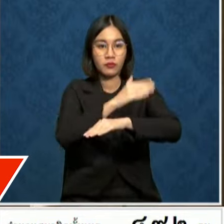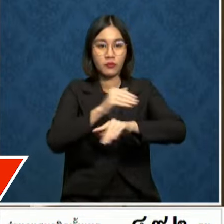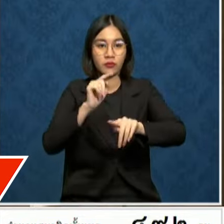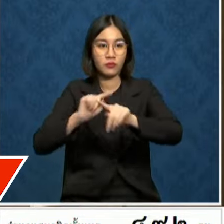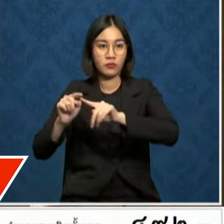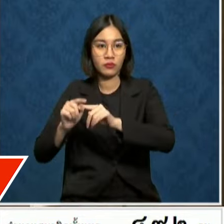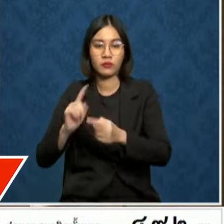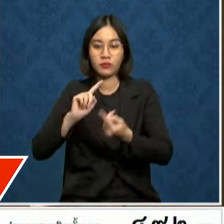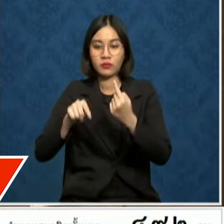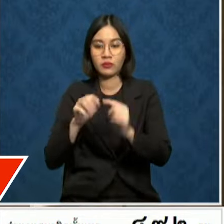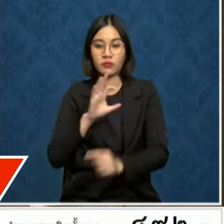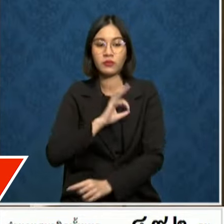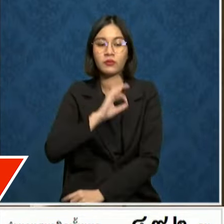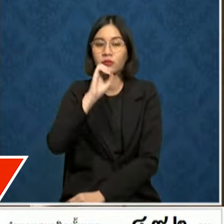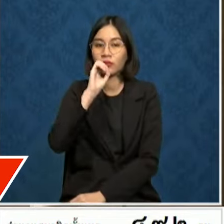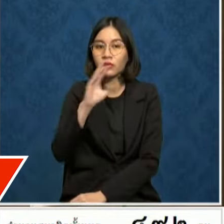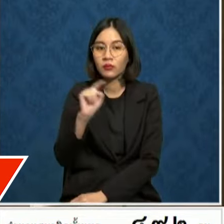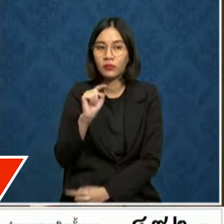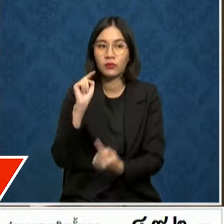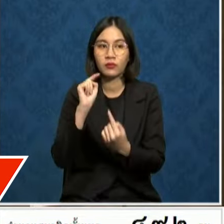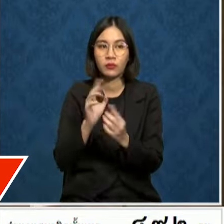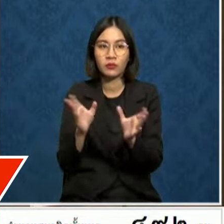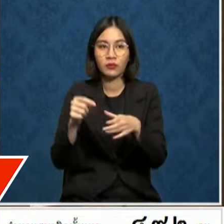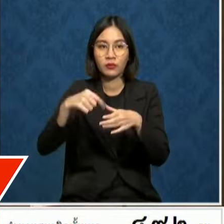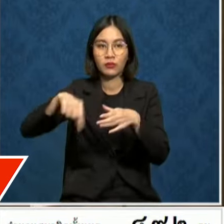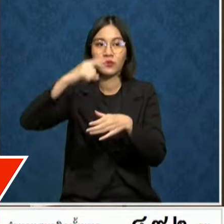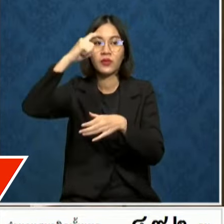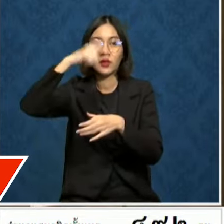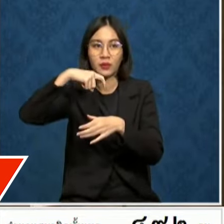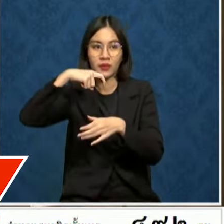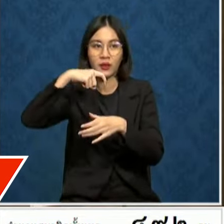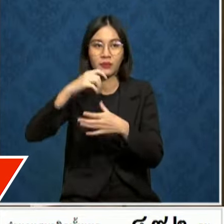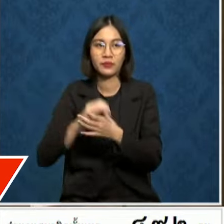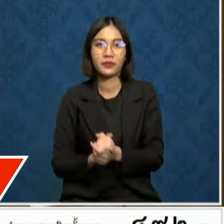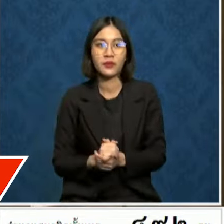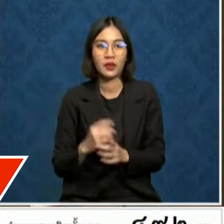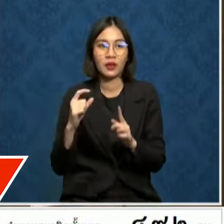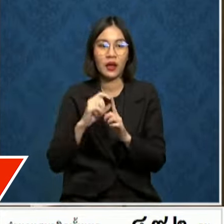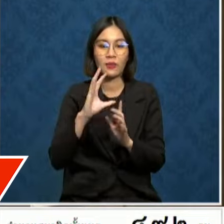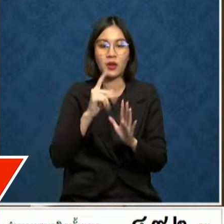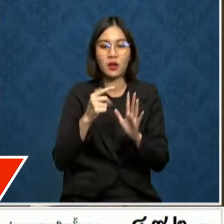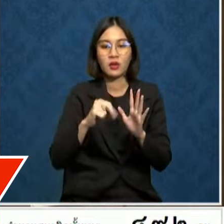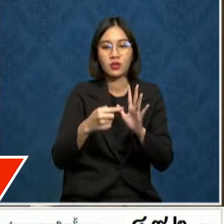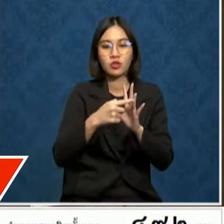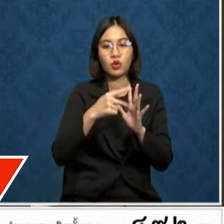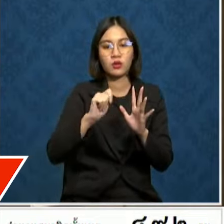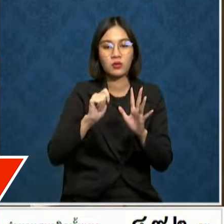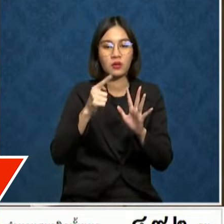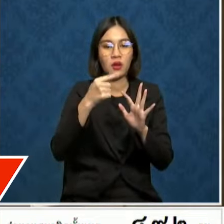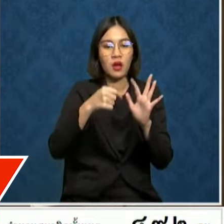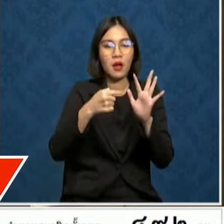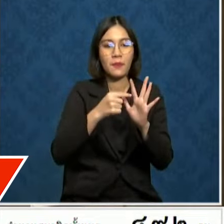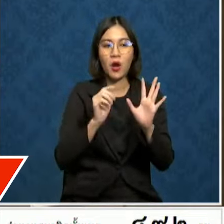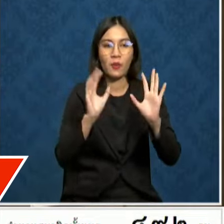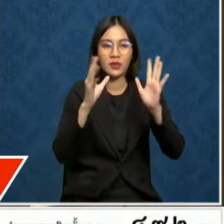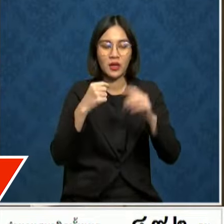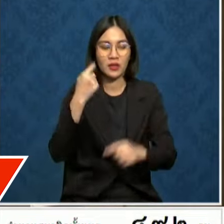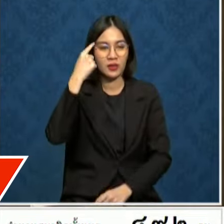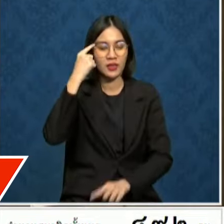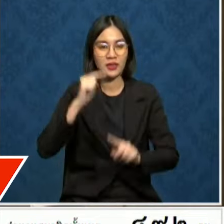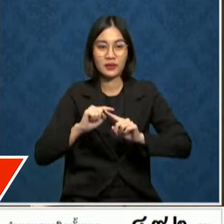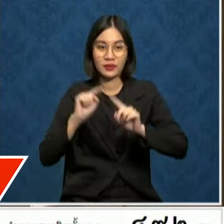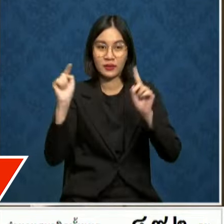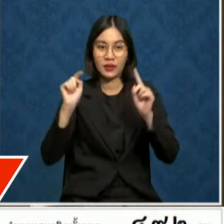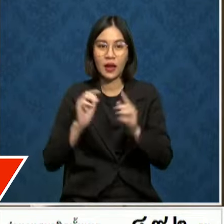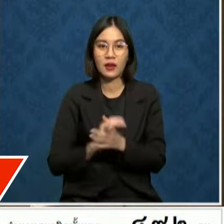สมาชิกก็กล่าวว่าเป็นเผ่าไทยอ่ะนะคะแล้วก็ไม่ไม่ไม่อยากใช้คำว่าชนเผ่าพื้นเมืองซึ่งอันนี้ดิฉันก็ต้องขออนุญาตเห็นต่างนะ